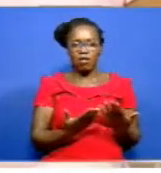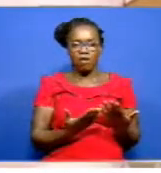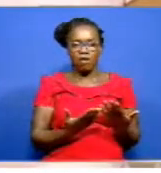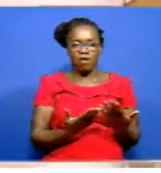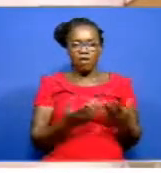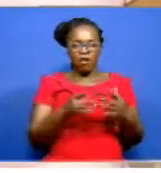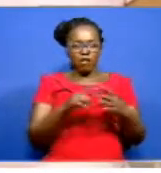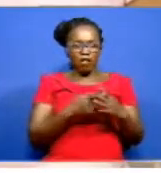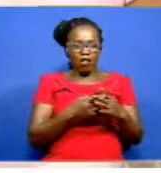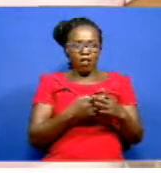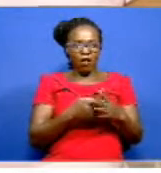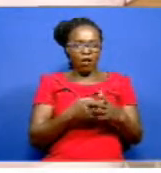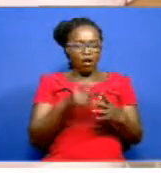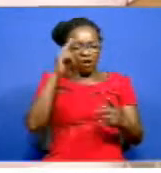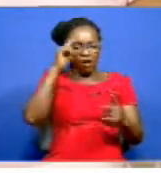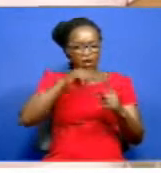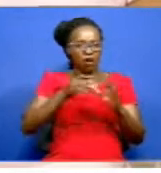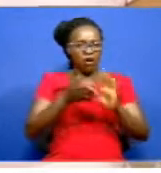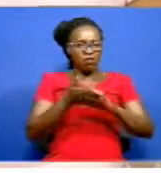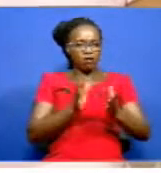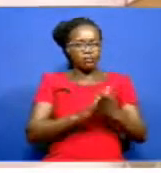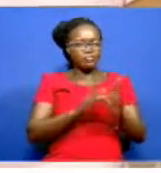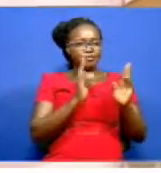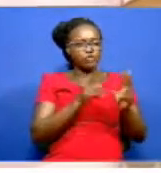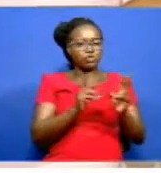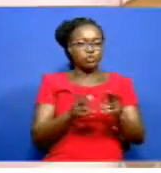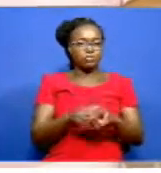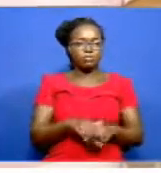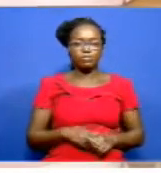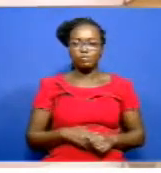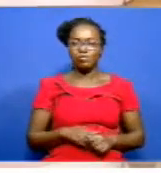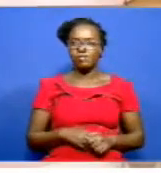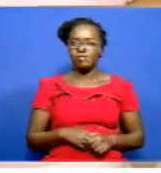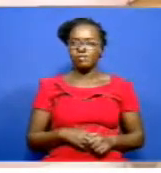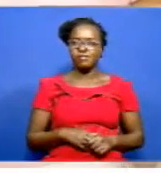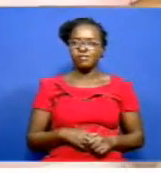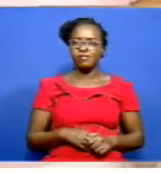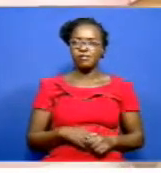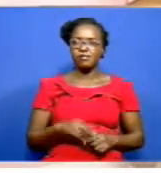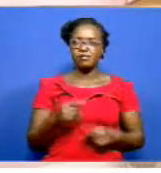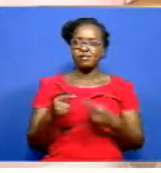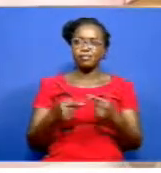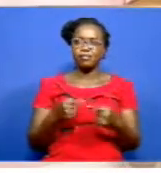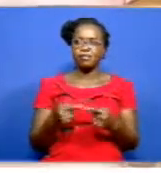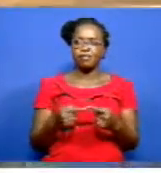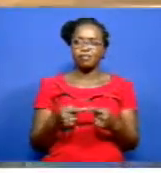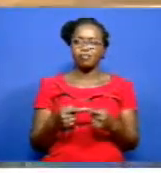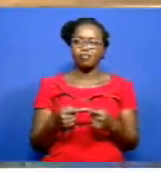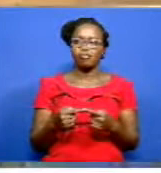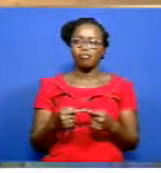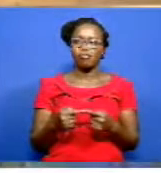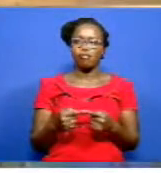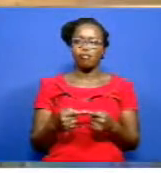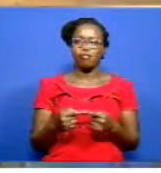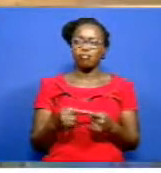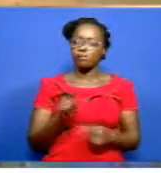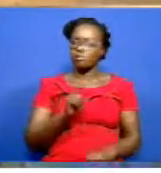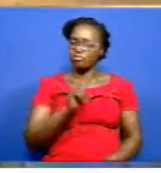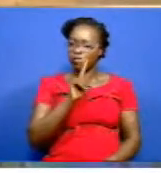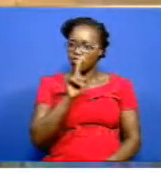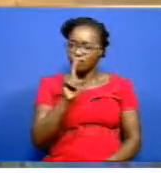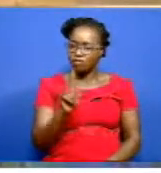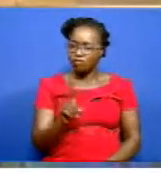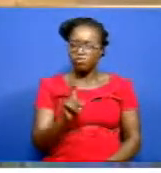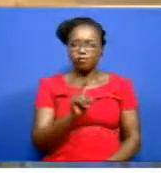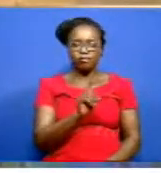angalau arudi kuwa sawa. Okay. So process yetu naweza sema inaanza na hiyo maswali venye